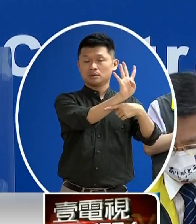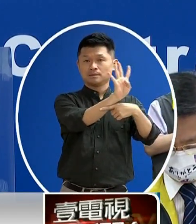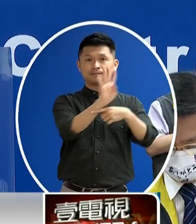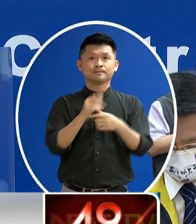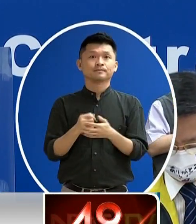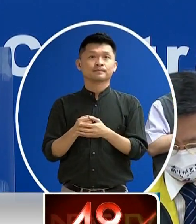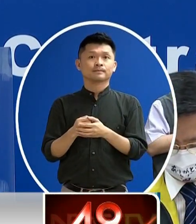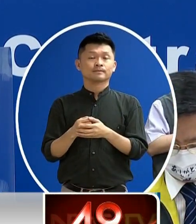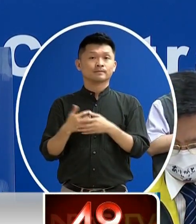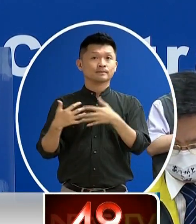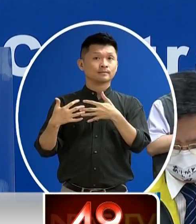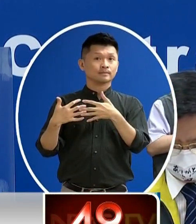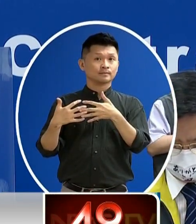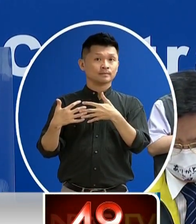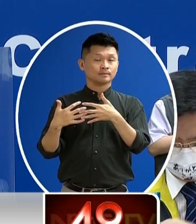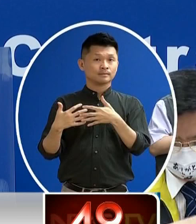个